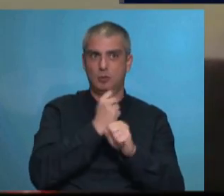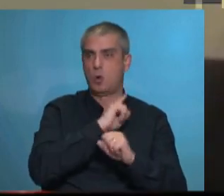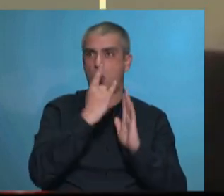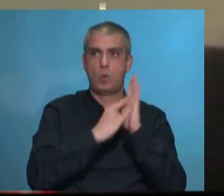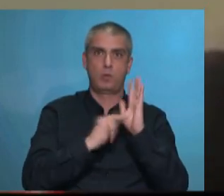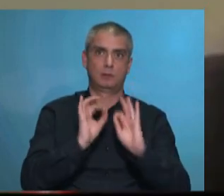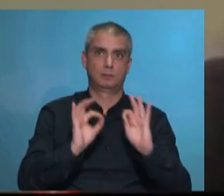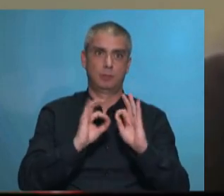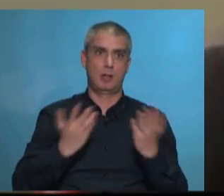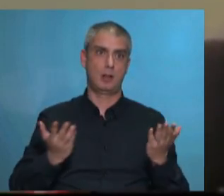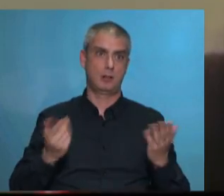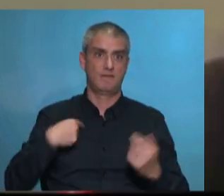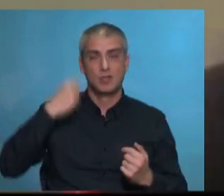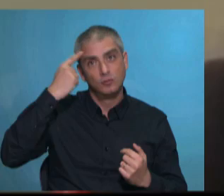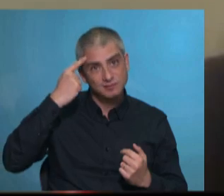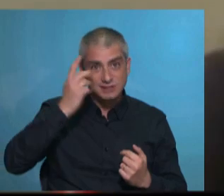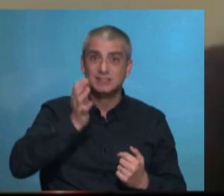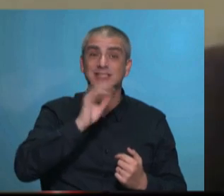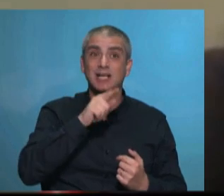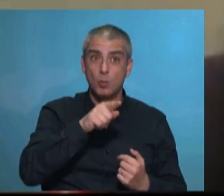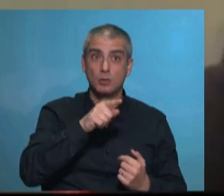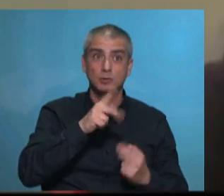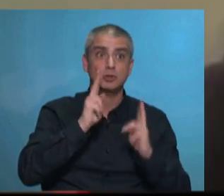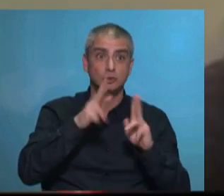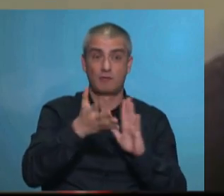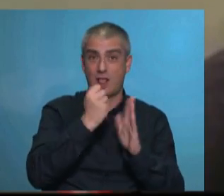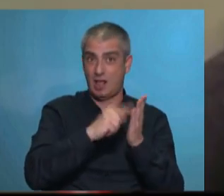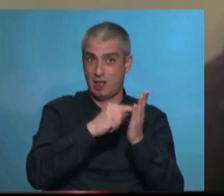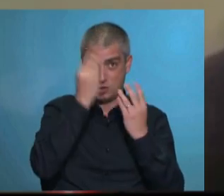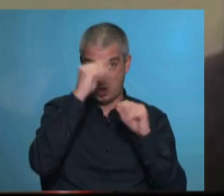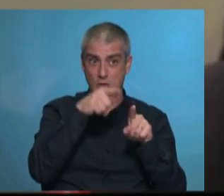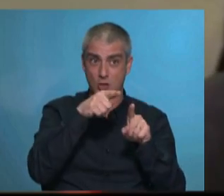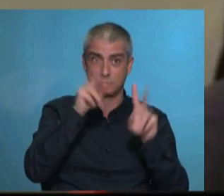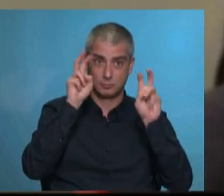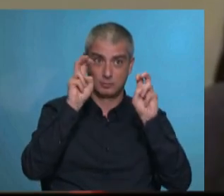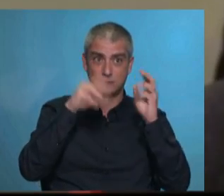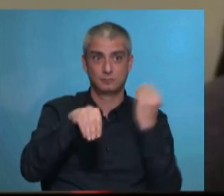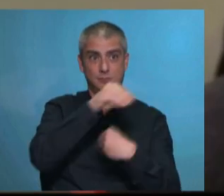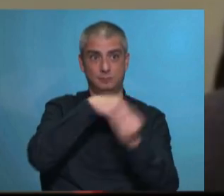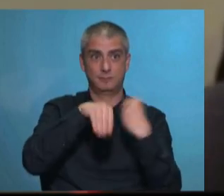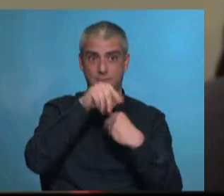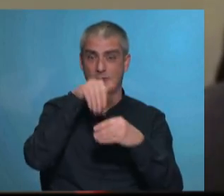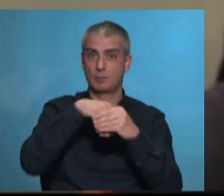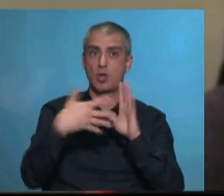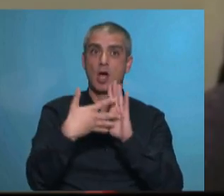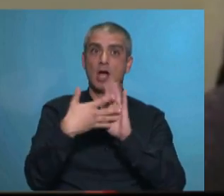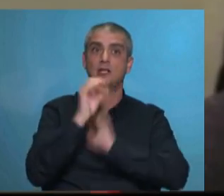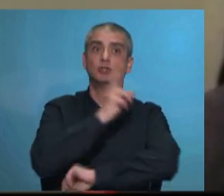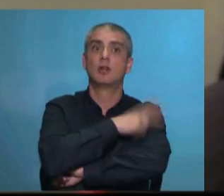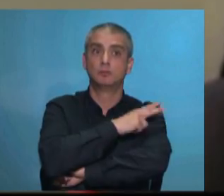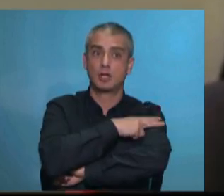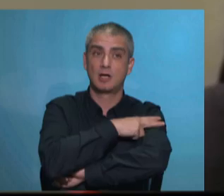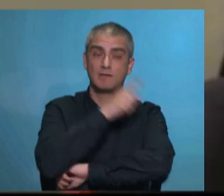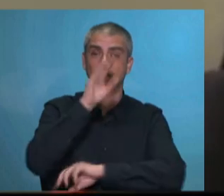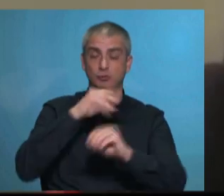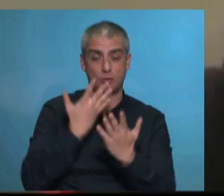בעליל. אנחנו חושבים שהסיכוי שאפשר לקחת את ההודעות האלה, במרכאות להלבין אותם במסגרת חקירה משטרתית, ושהם